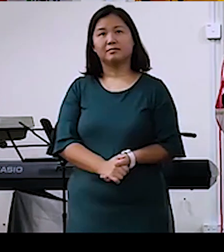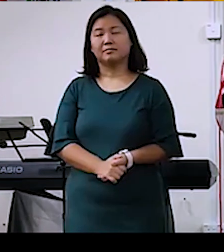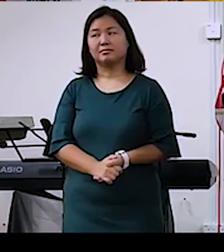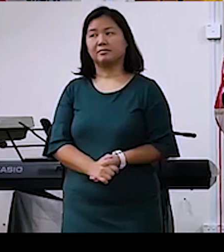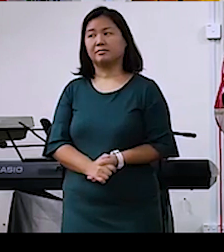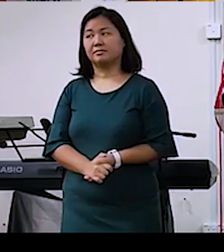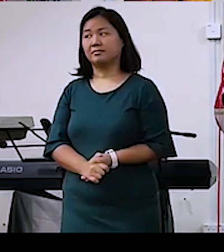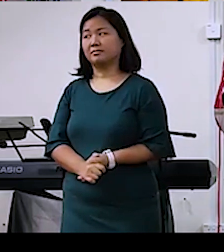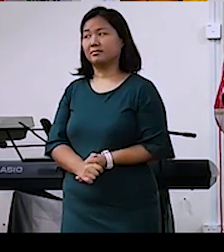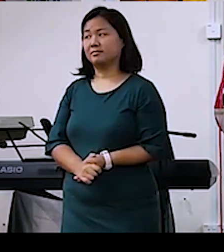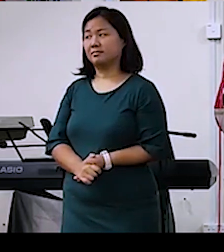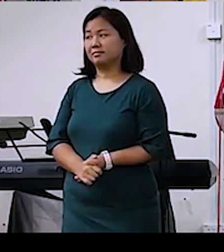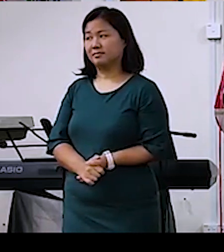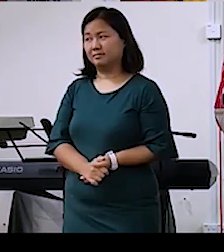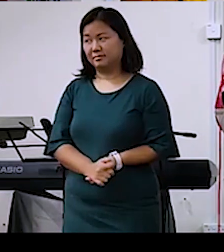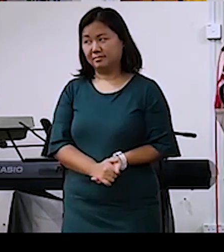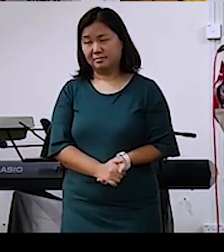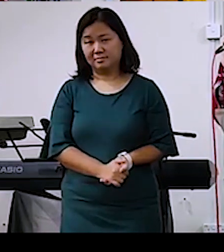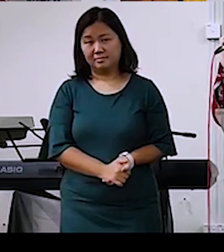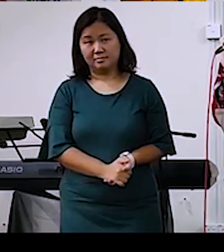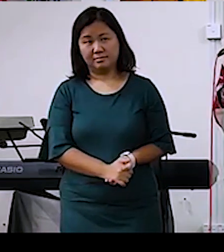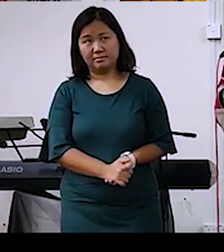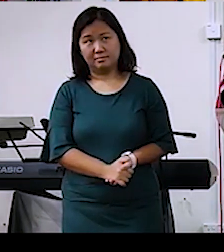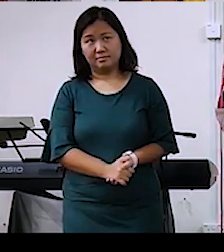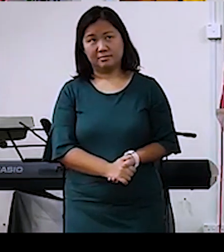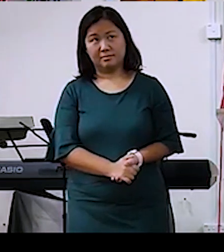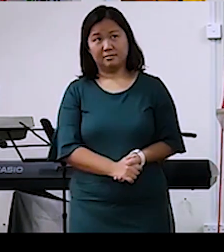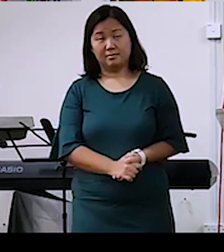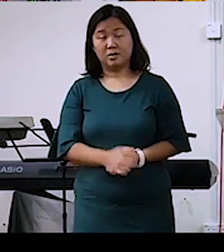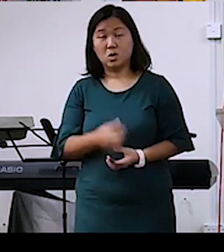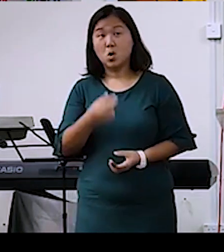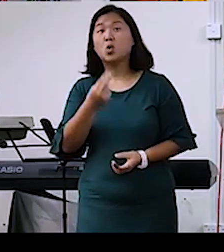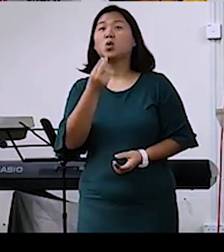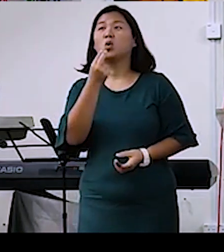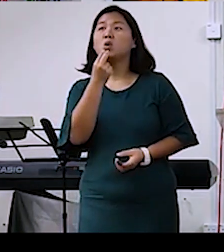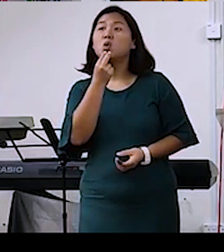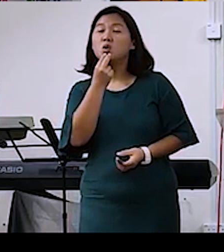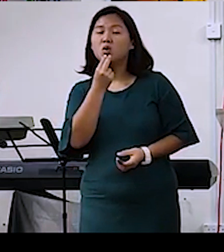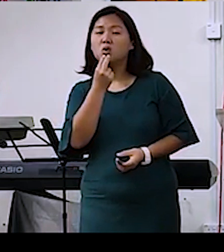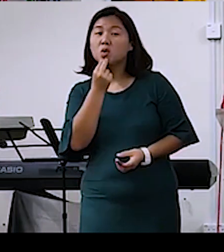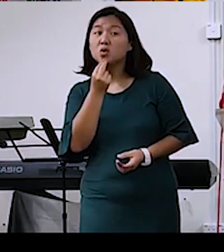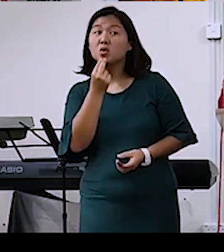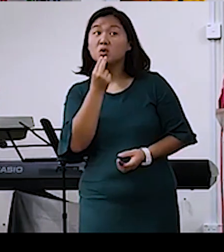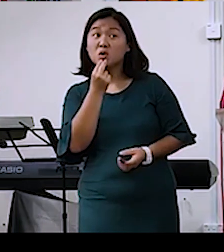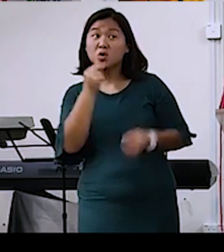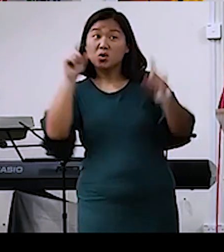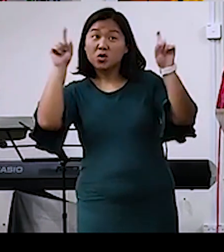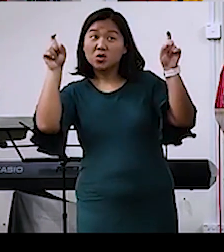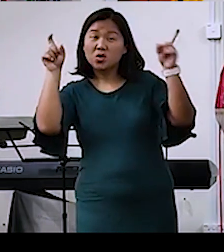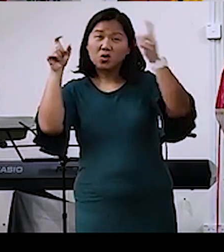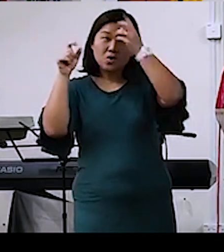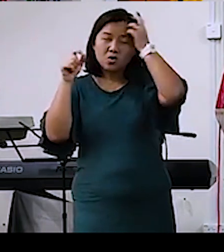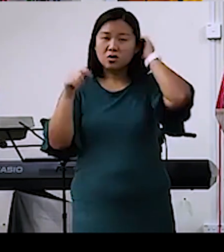里面呢，你完全得着释放。 So a cute quote just pop up in my head. The stillness of the Holy